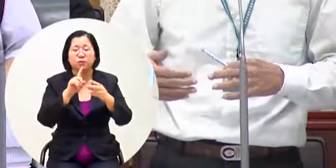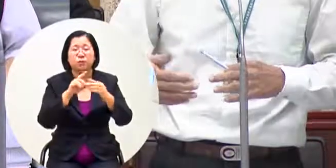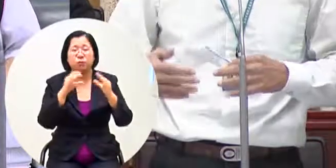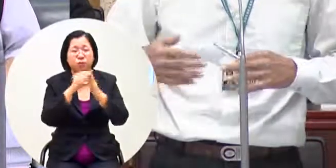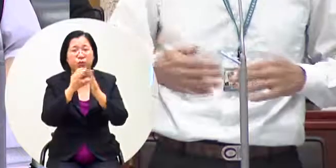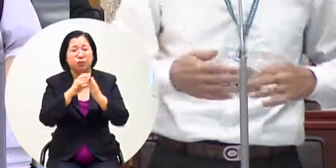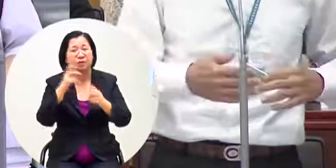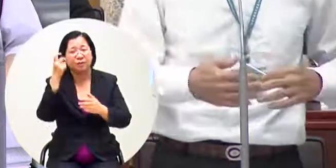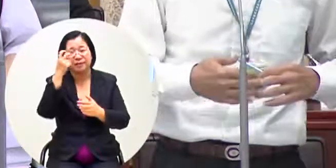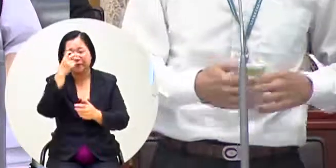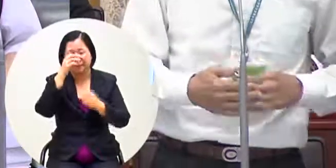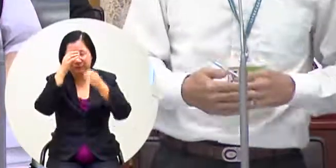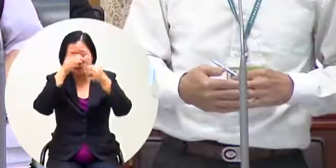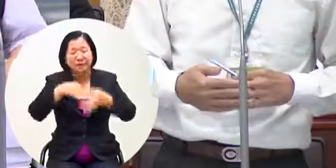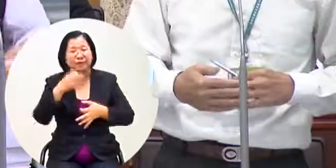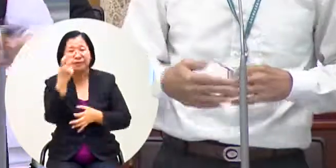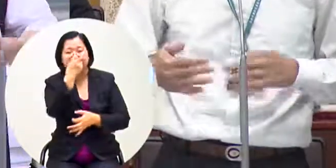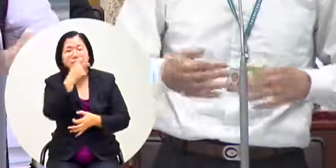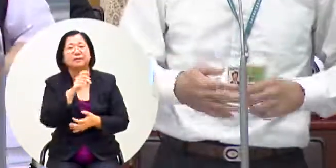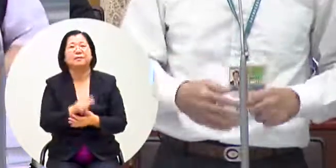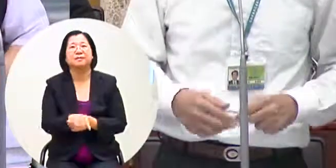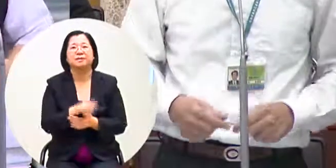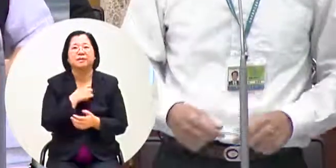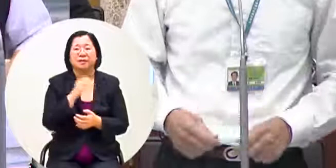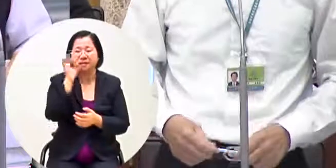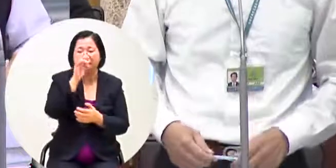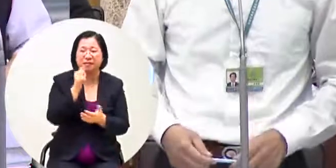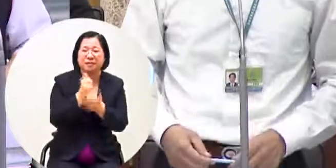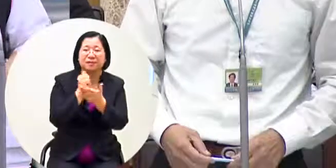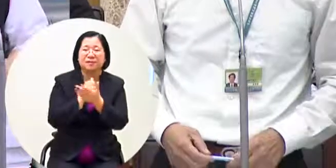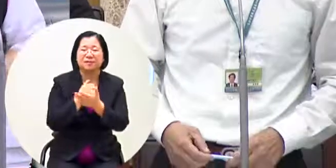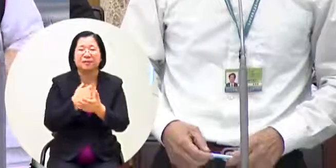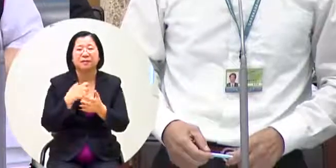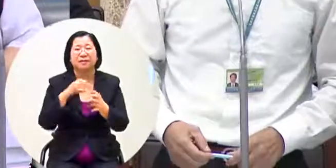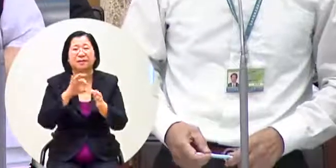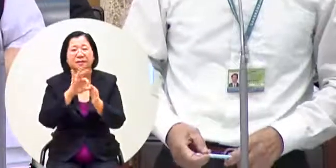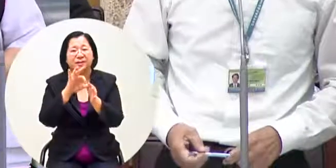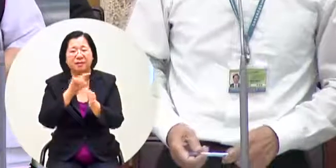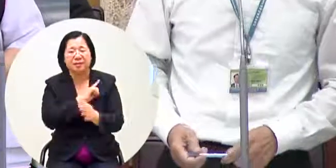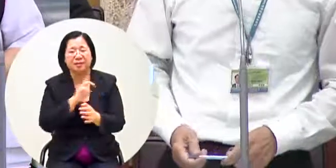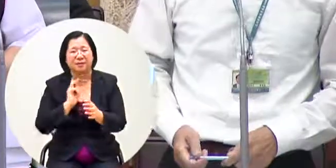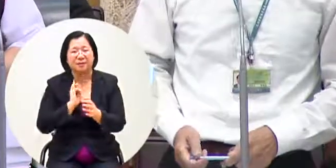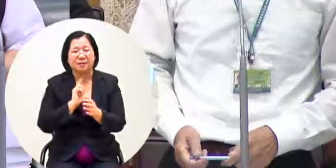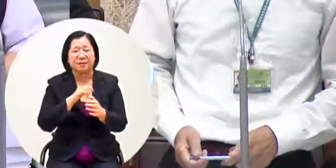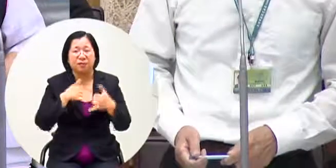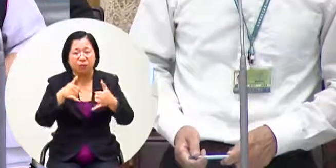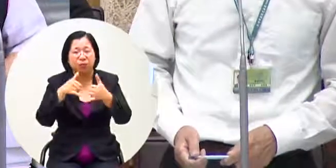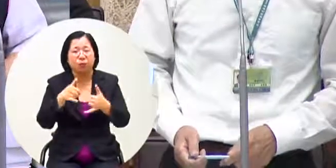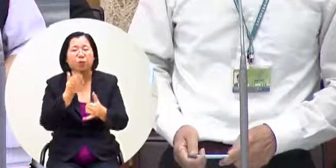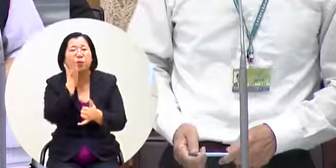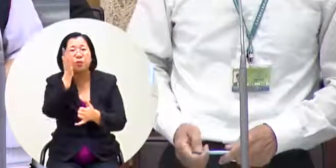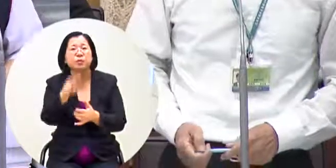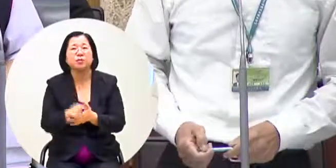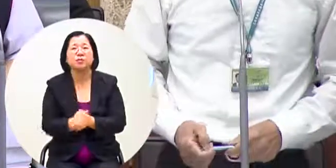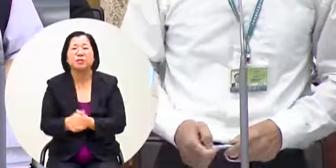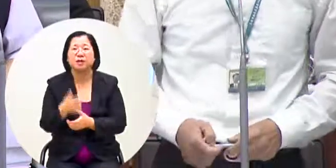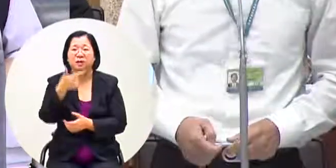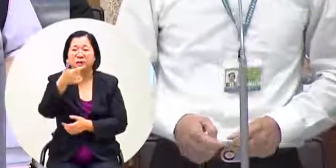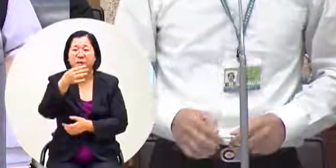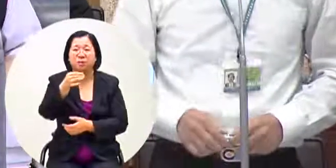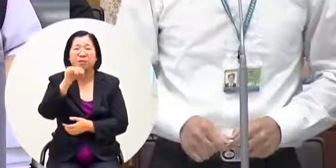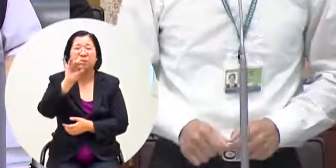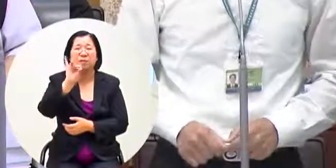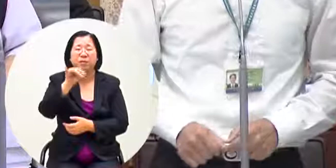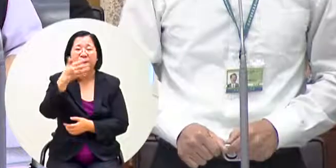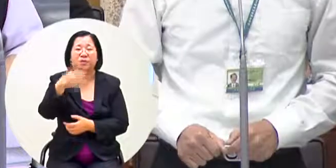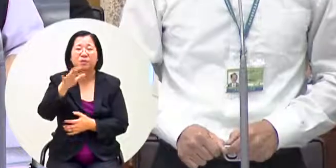当接收含兼顾交通的路线，啊，再来兴建。 这条600几亿啦吼，咱总共出啊，咱市府爱出偌济啊？ 咱市政